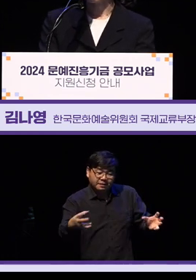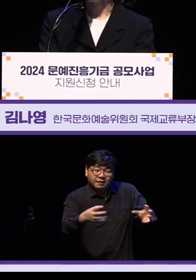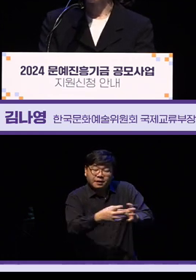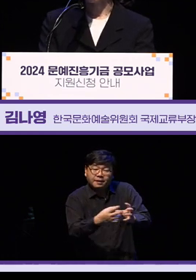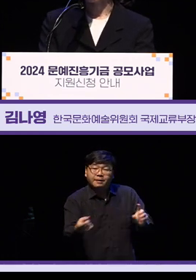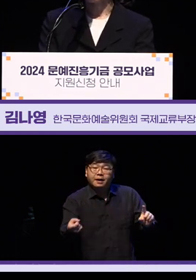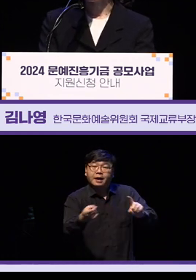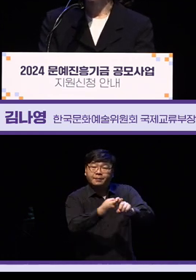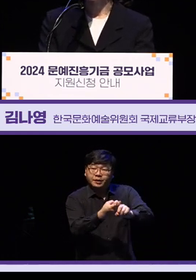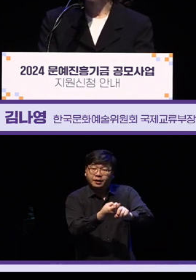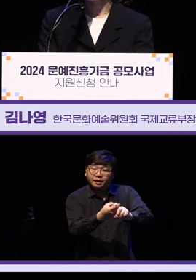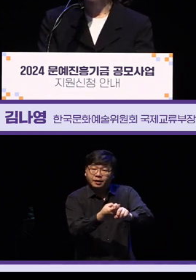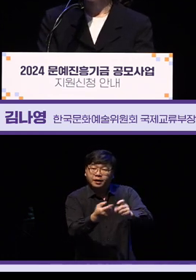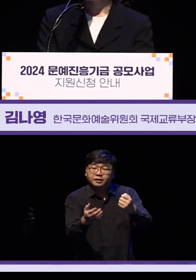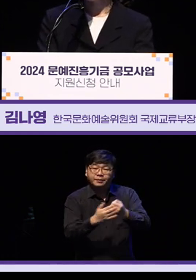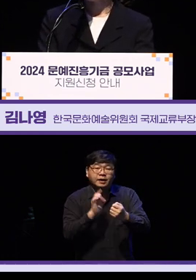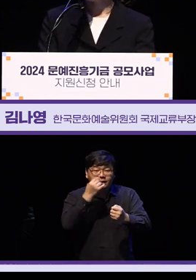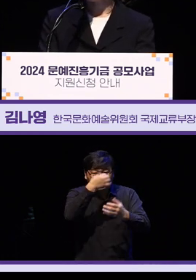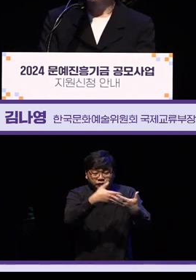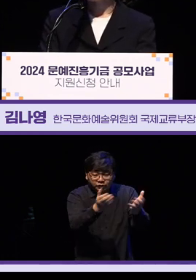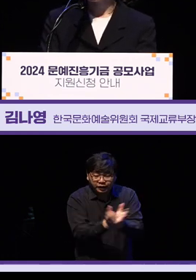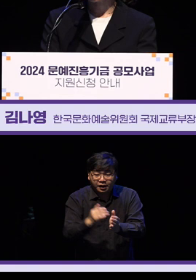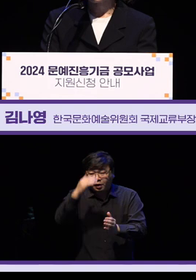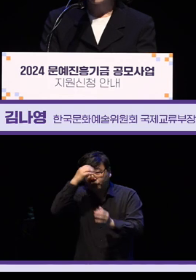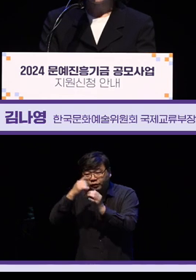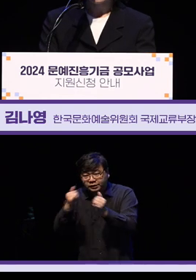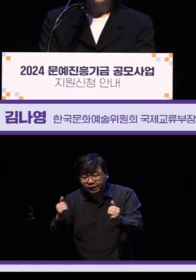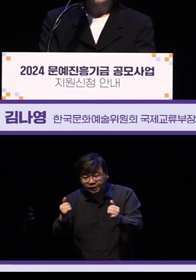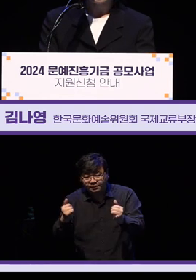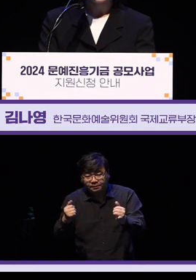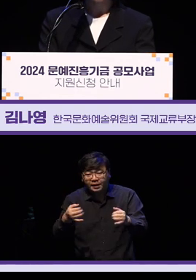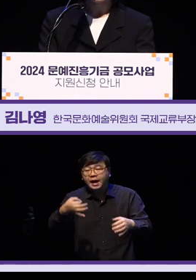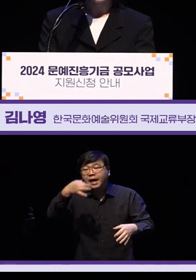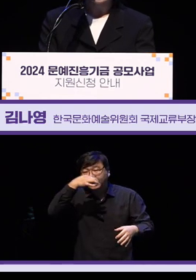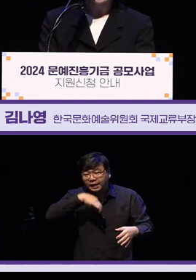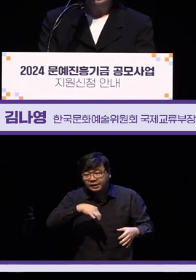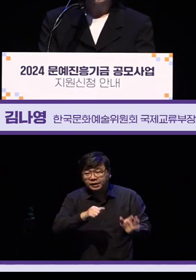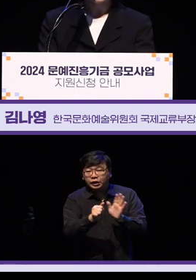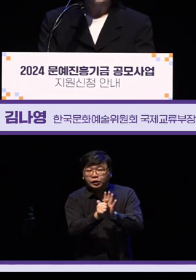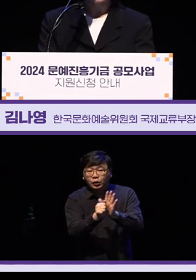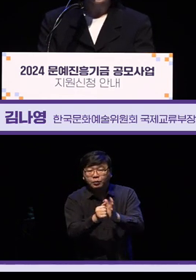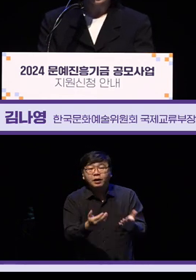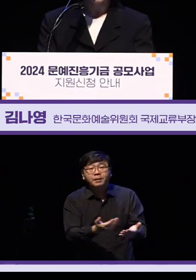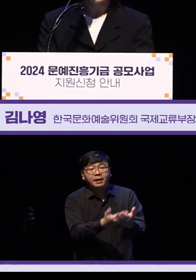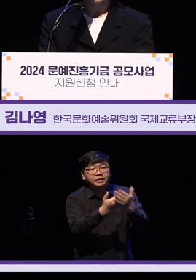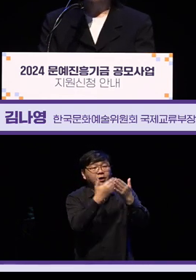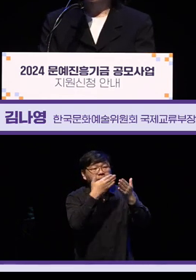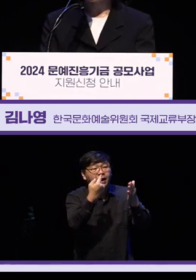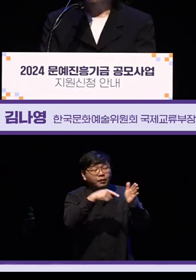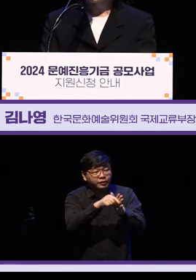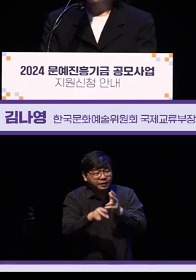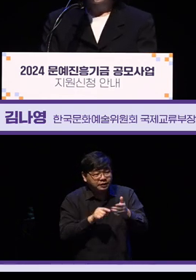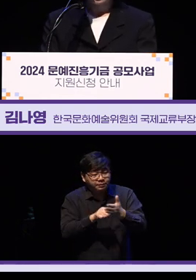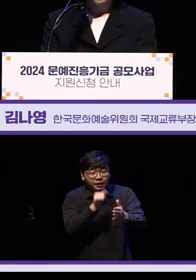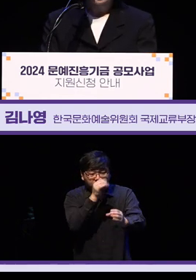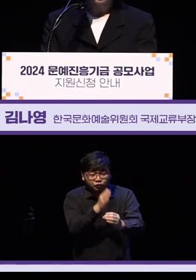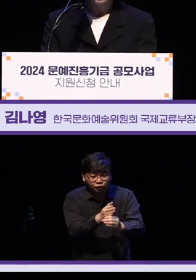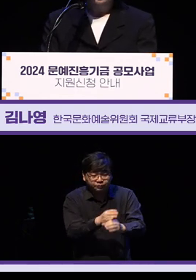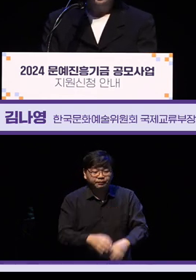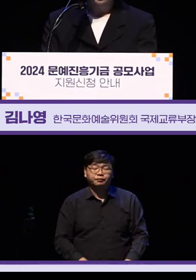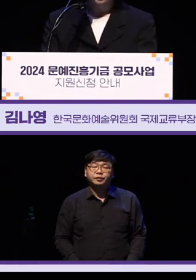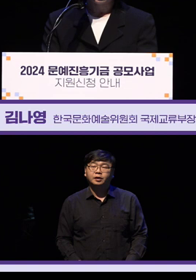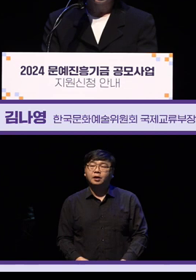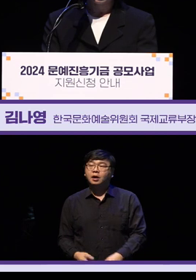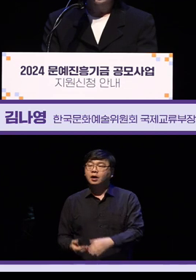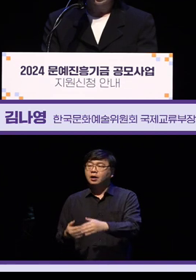갖추고 양국의 관객과 예술계의 새로운 예술적 가치와 영향력을 줄 수 있는 사업을 지원을 하고자 하고요 최대